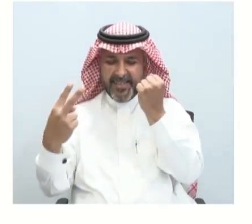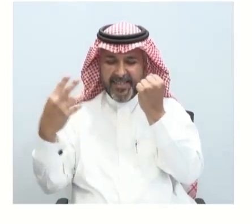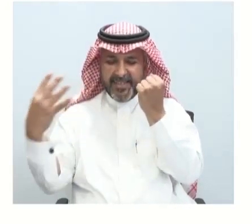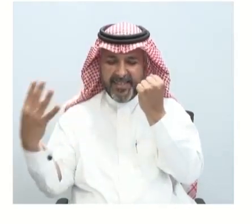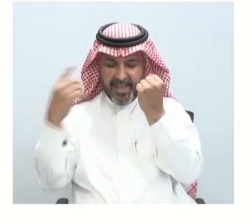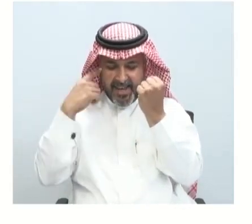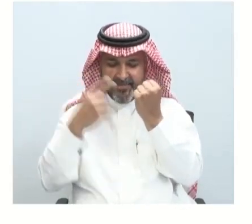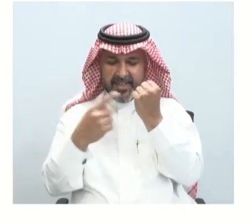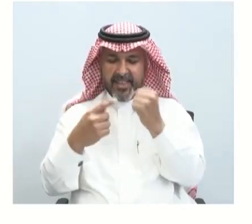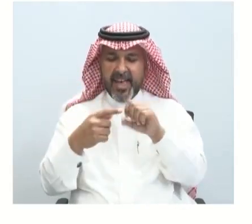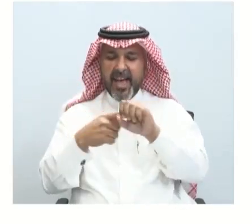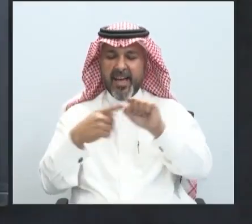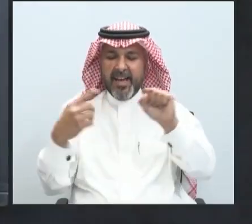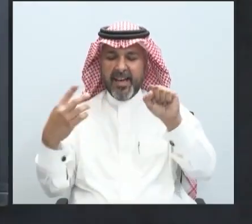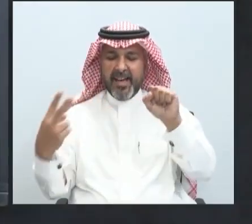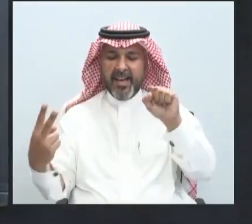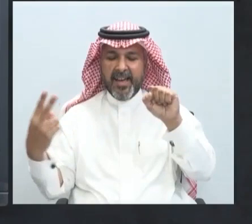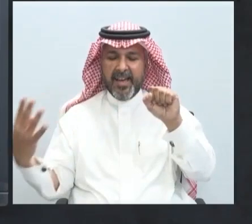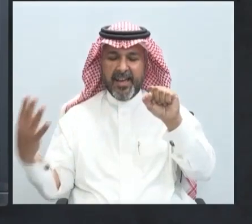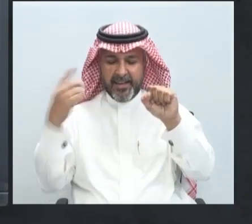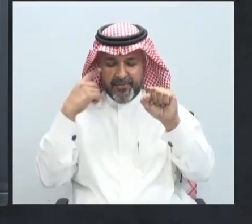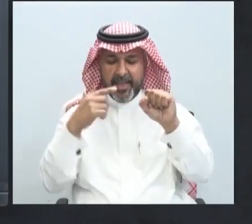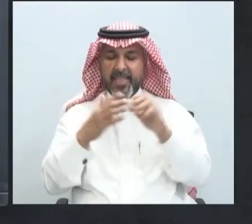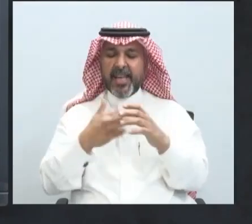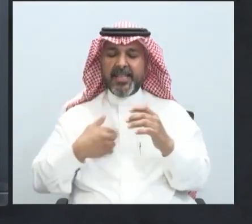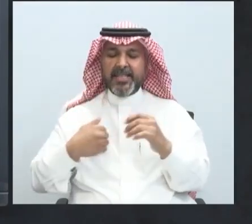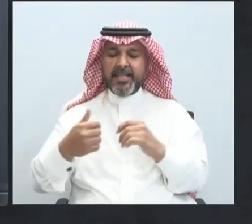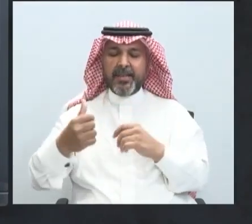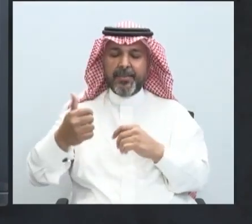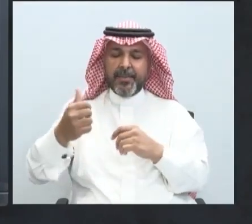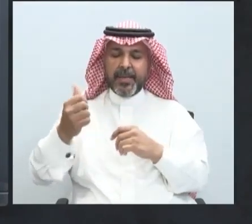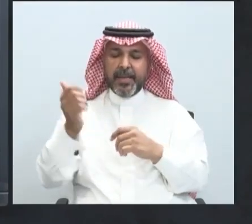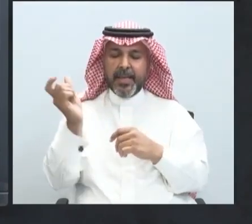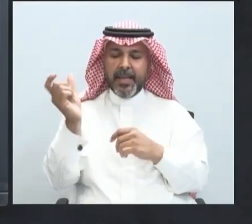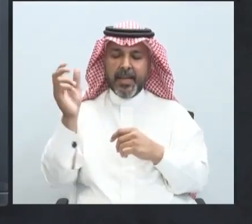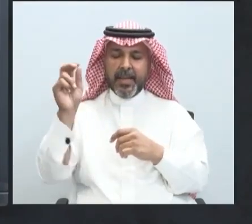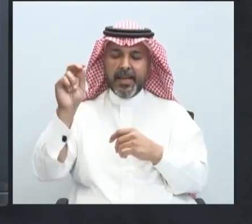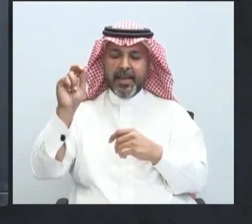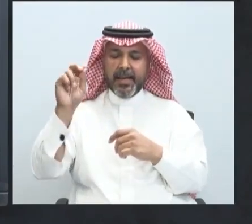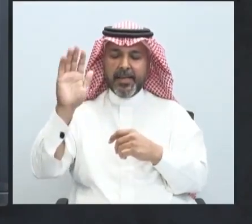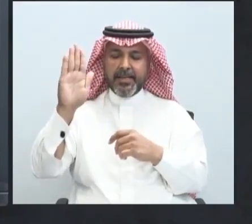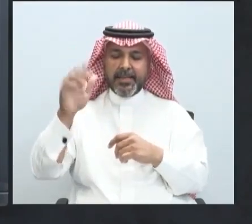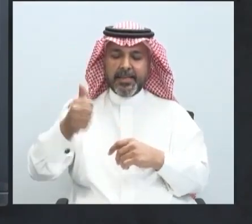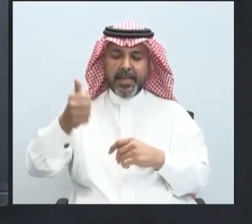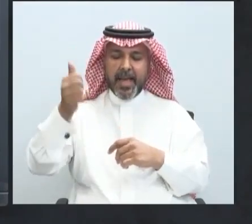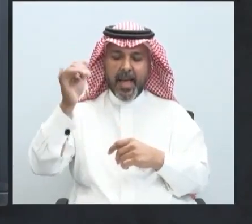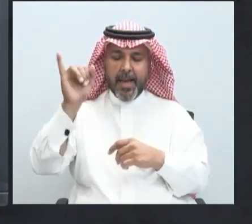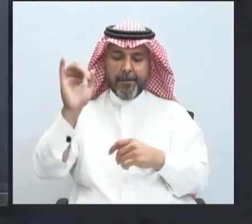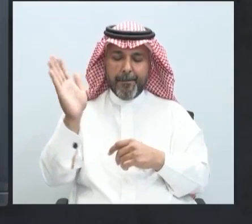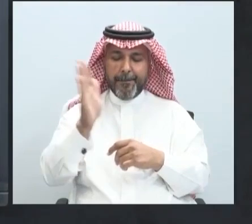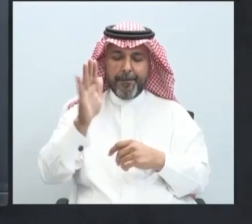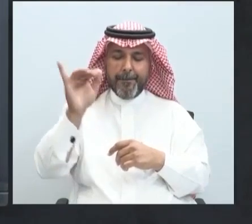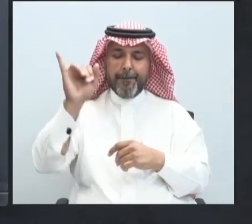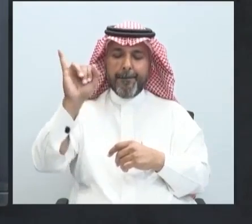الانقسام المتساوي كل هذه العمليه كانت تحدث خلال مرحله واحده الطور البيني مراحلها الثلاث